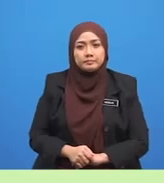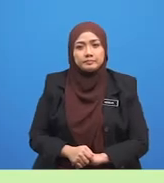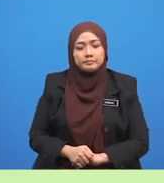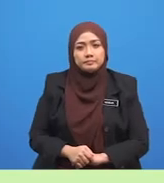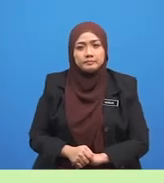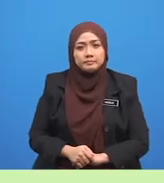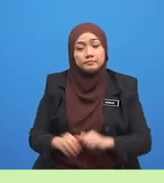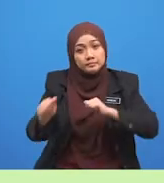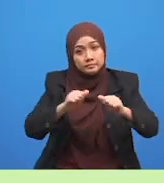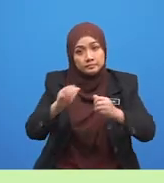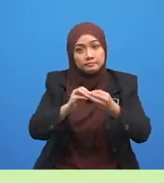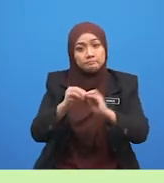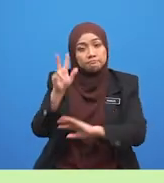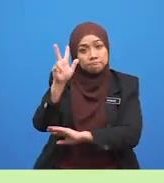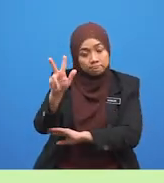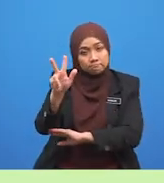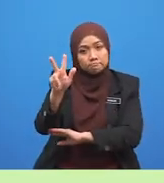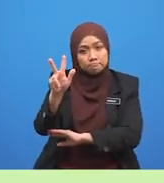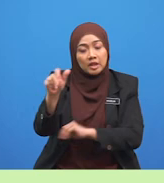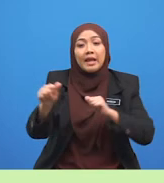Aktiviti seterusnya ialah